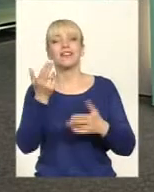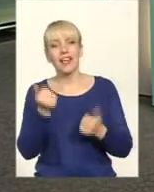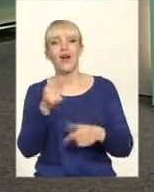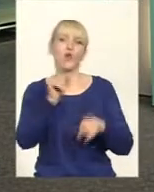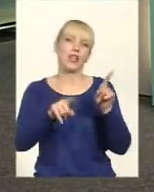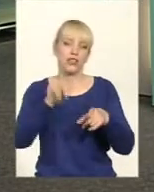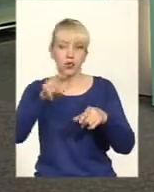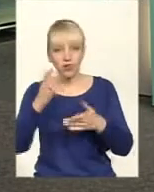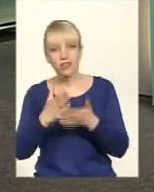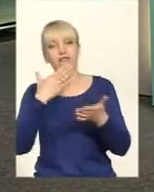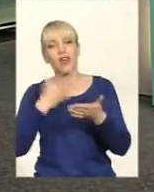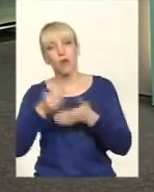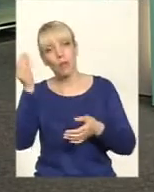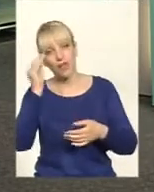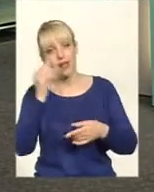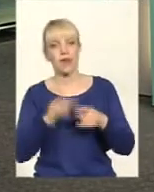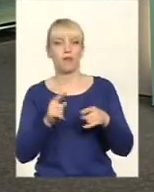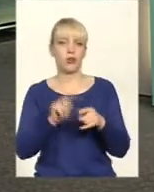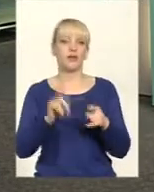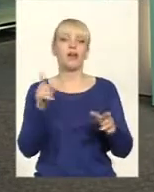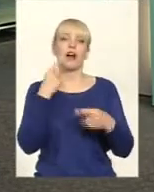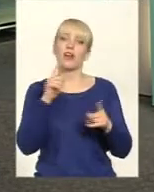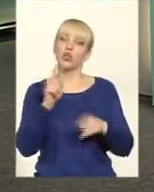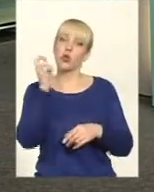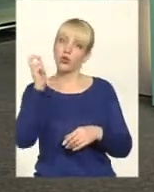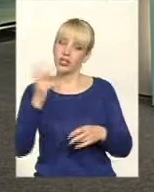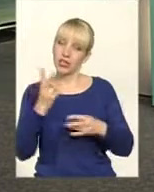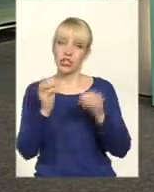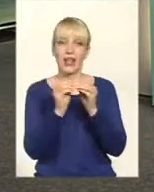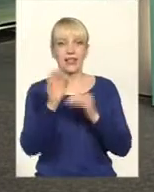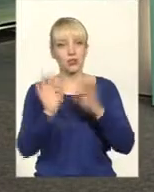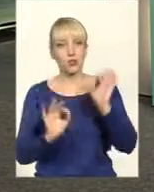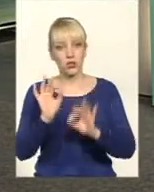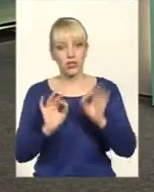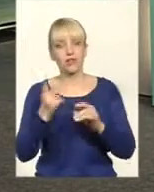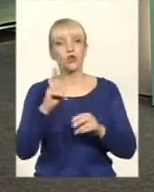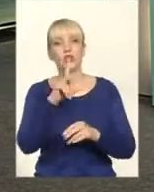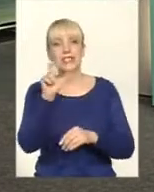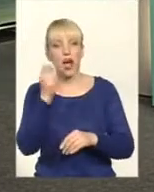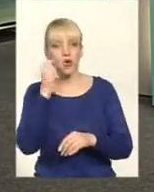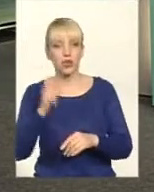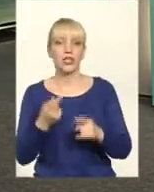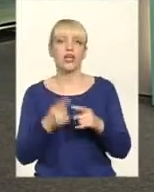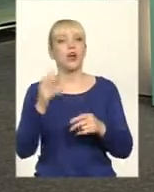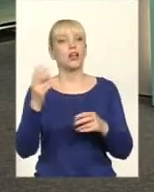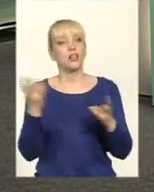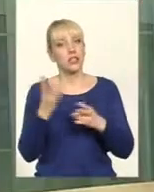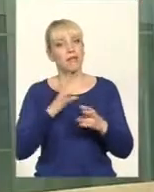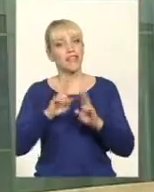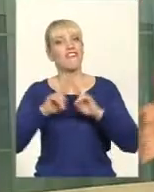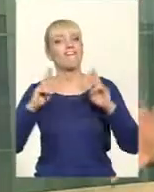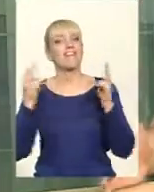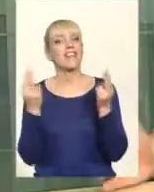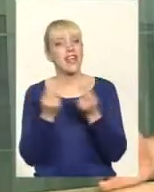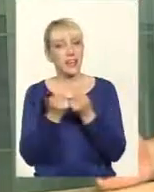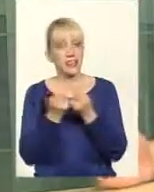так, свое мнение по этому. Они говорят, там, что Украина должна быть там, 10%. Те, кто за Украину, говорит, что Украина должна быть федеративной, или там